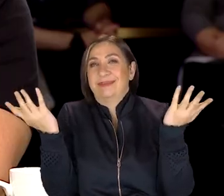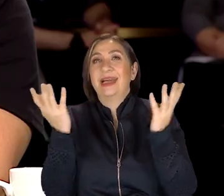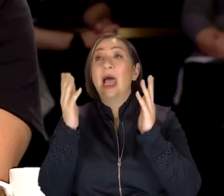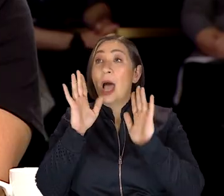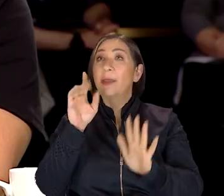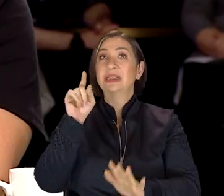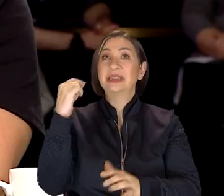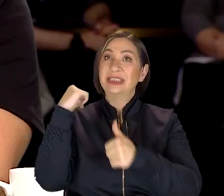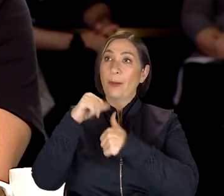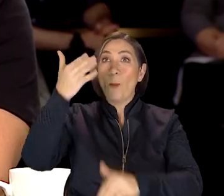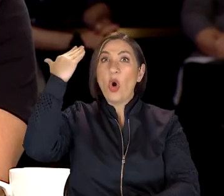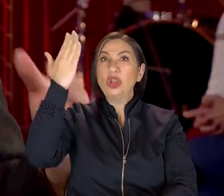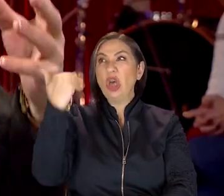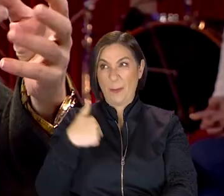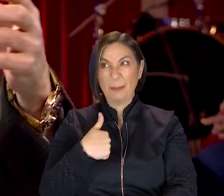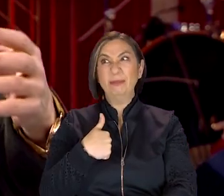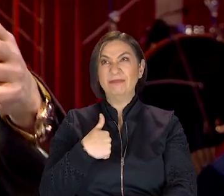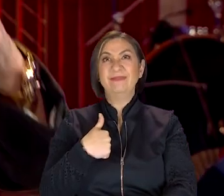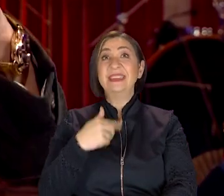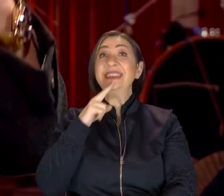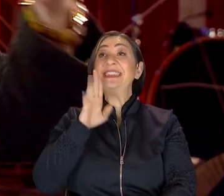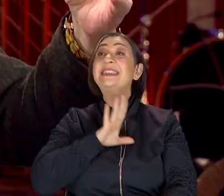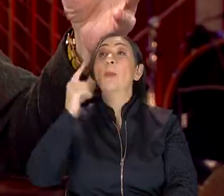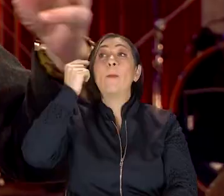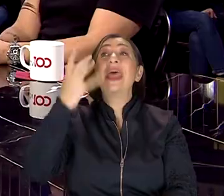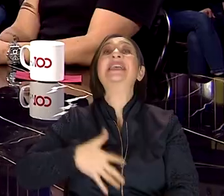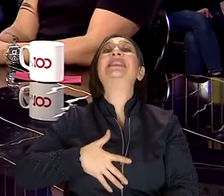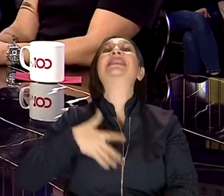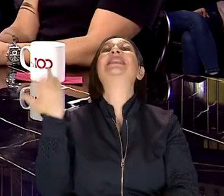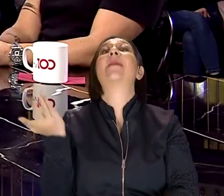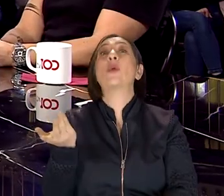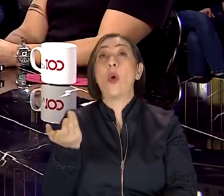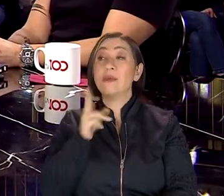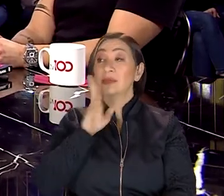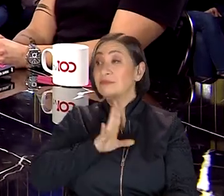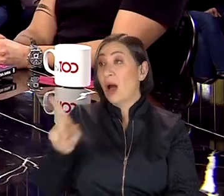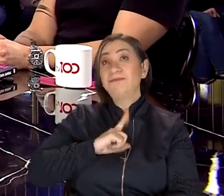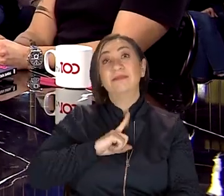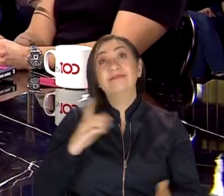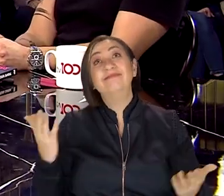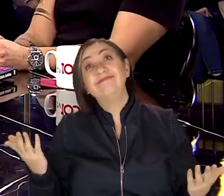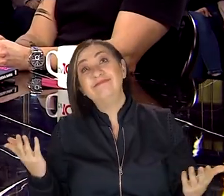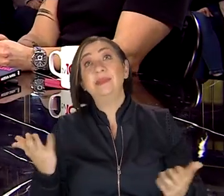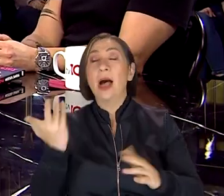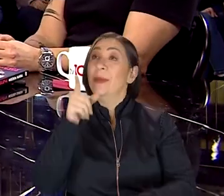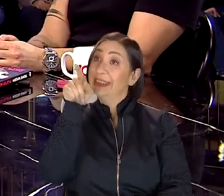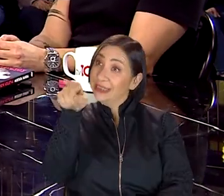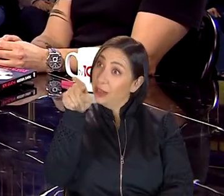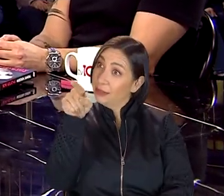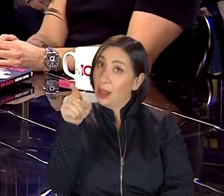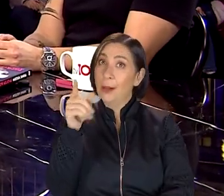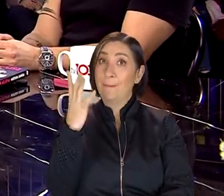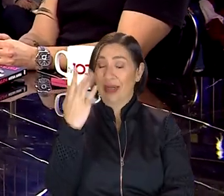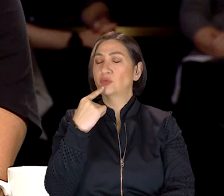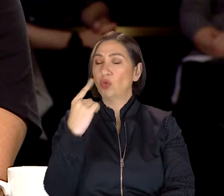Onu şey yaptım. Ama şimdi tekrar boyayacağım. Aha. Çünkü kızım istemiyor. Beyaz saçlı beyaz falan filan. Evet. Ama sende